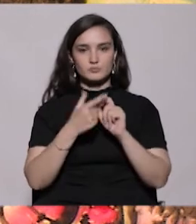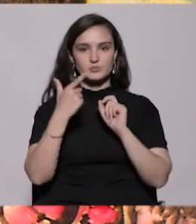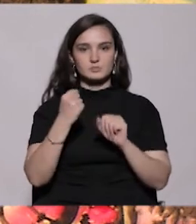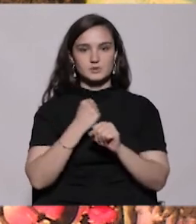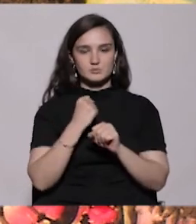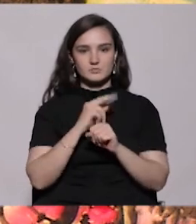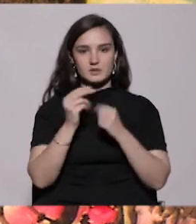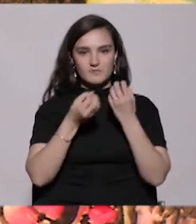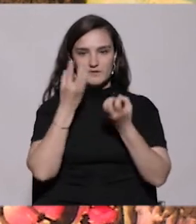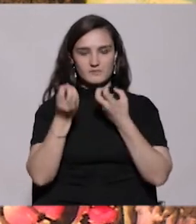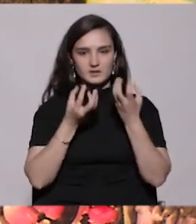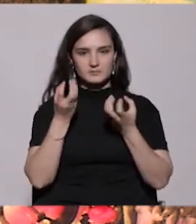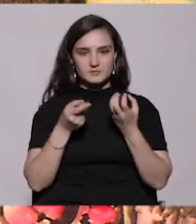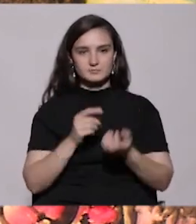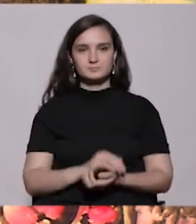გავუკეთებთ და ყვავილებს, ხო?